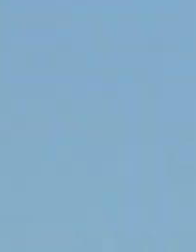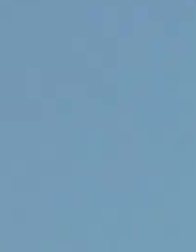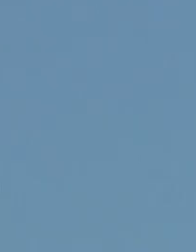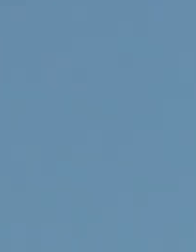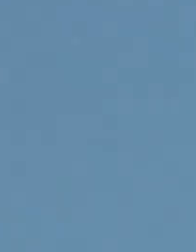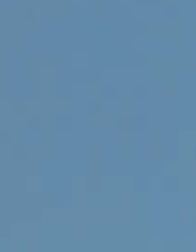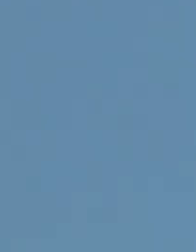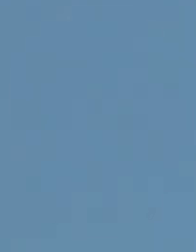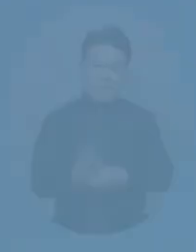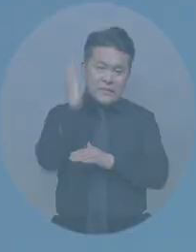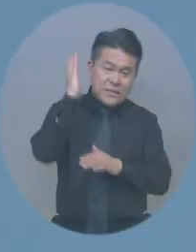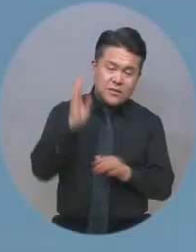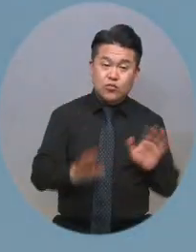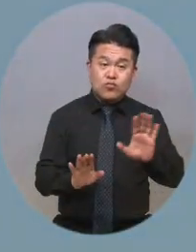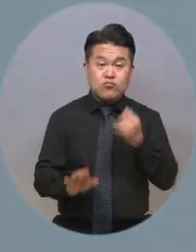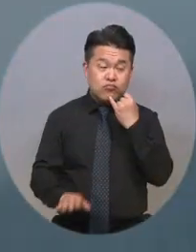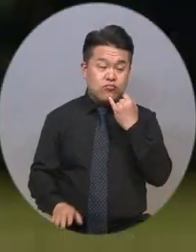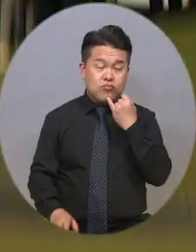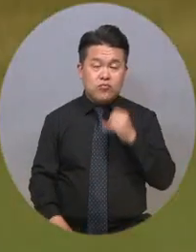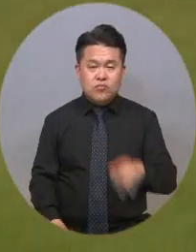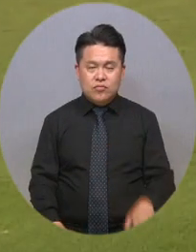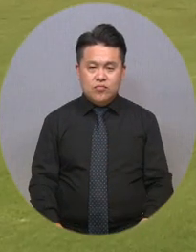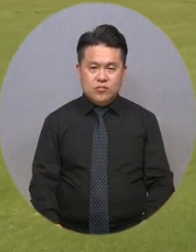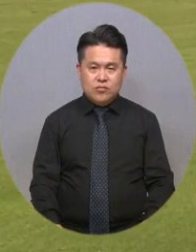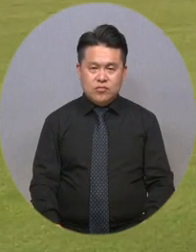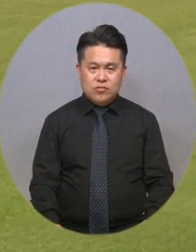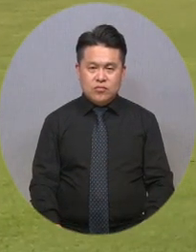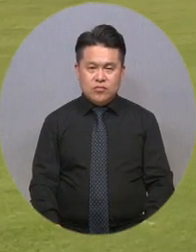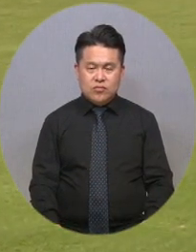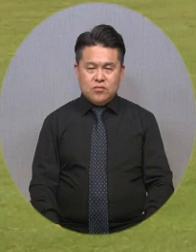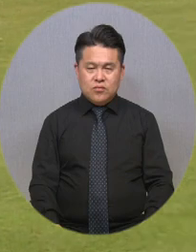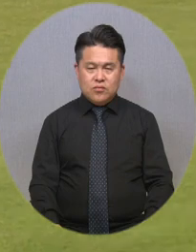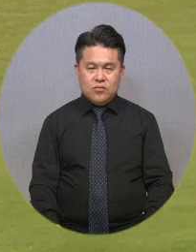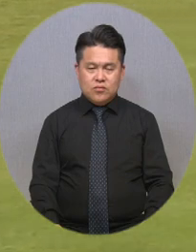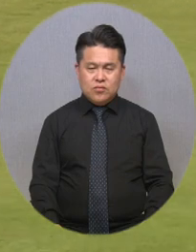어 컸다. 어 그래도 괜찮다 언니.